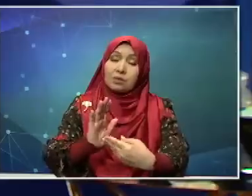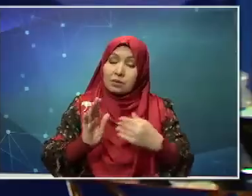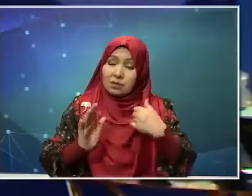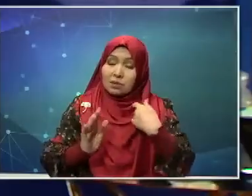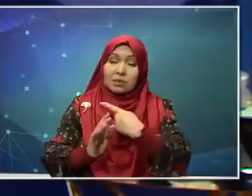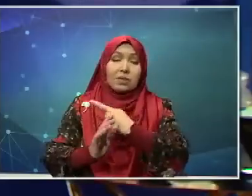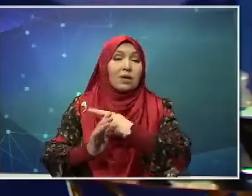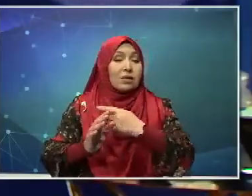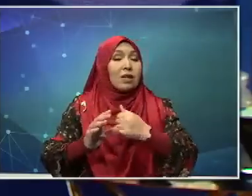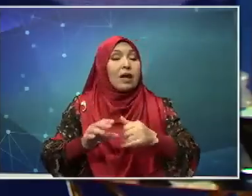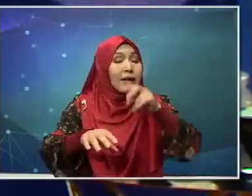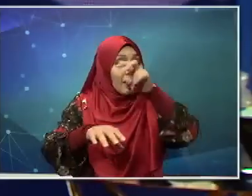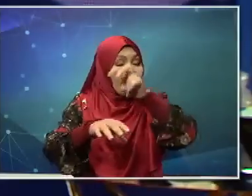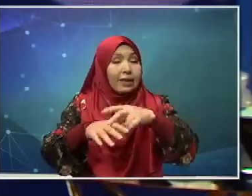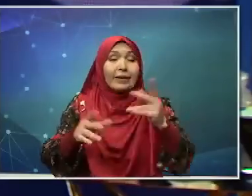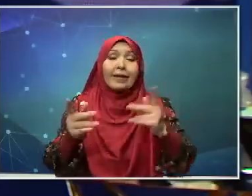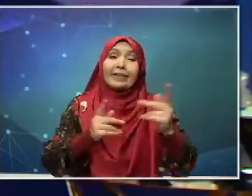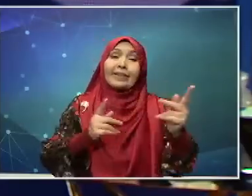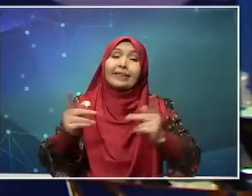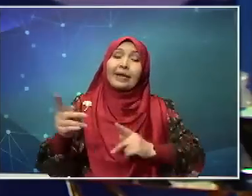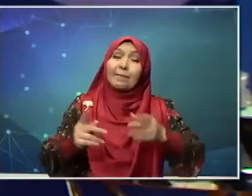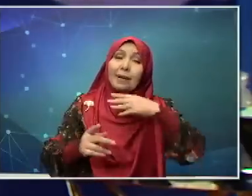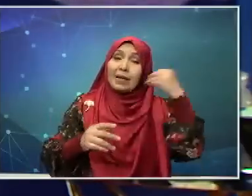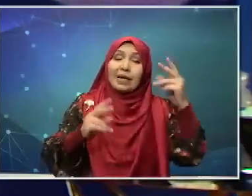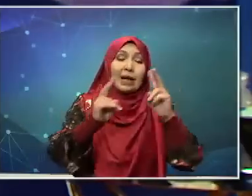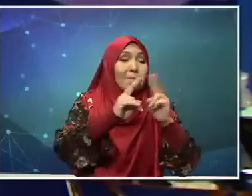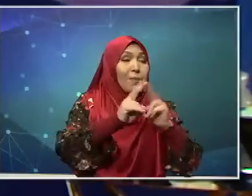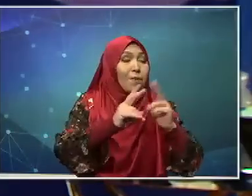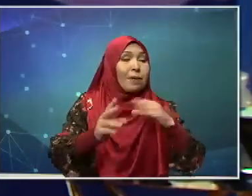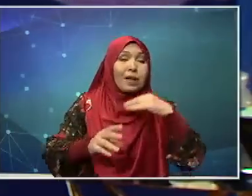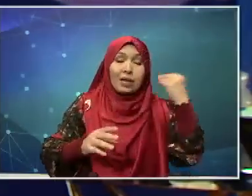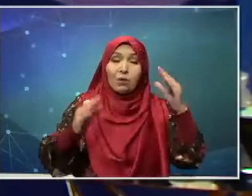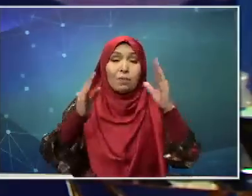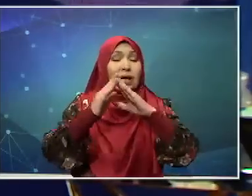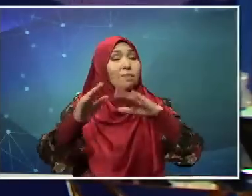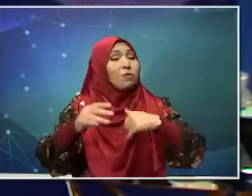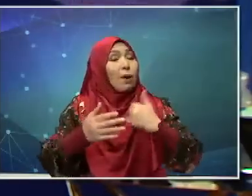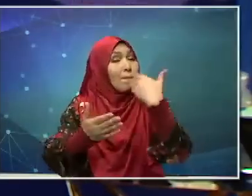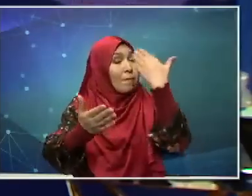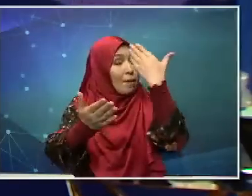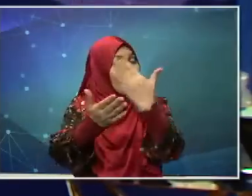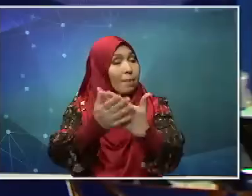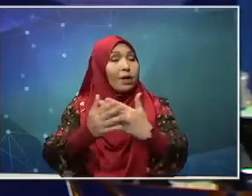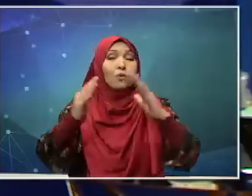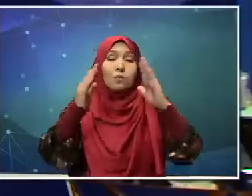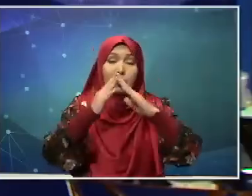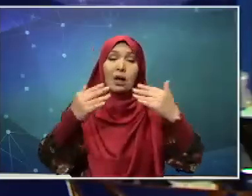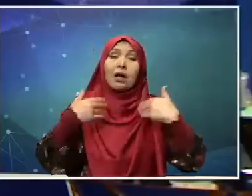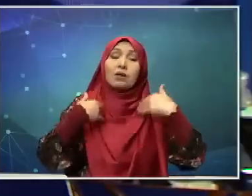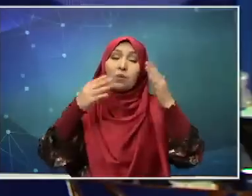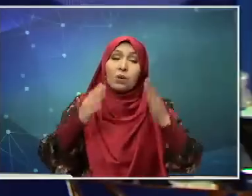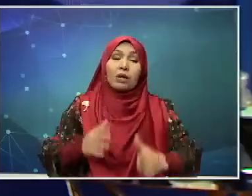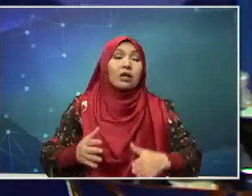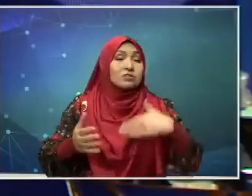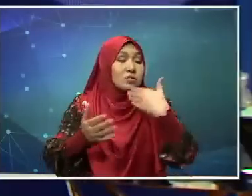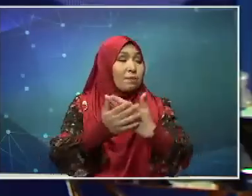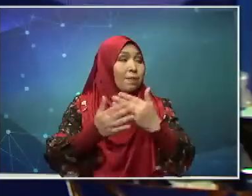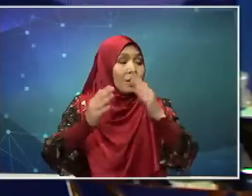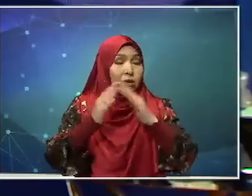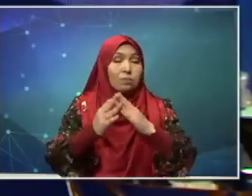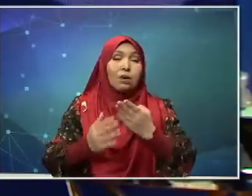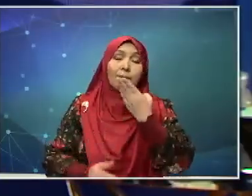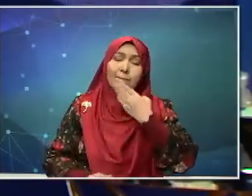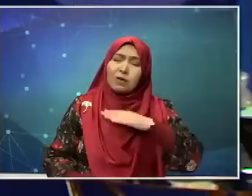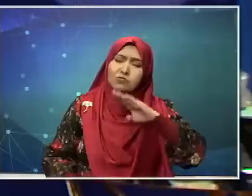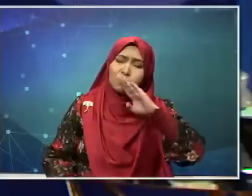itu balik kampung kembali ke rumah bilik kita percaya sampai ke rumah ada orang yang tidak sampai ke rumah itu dia bersyukur